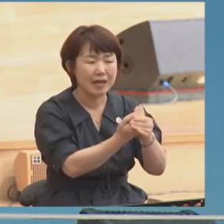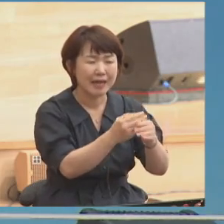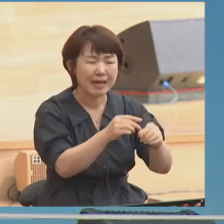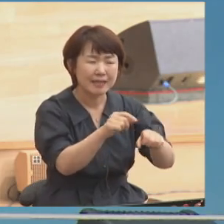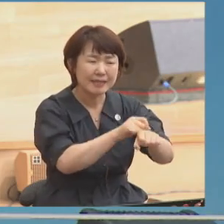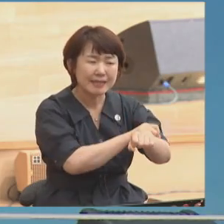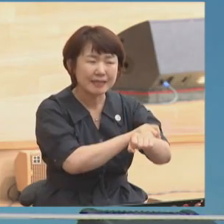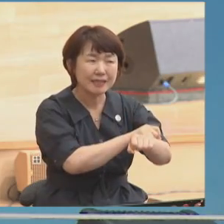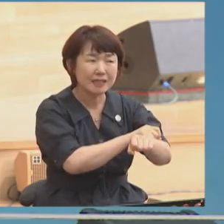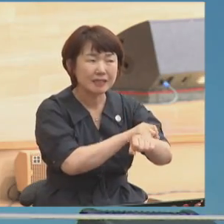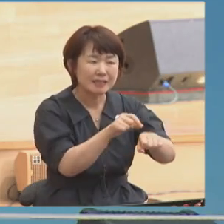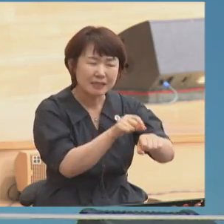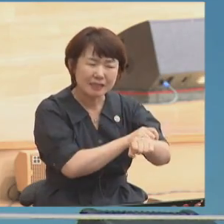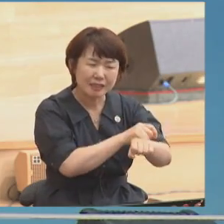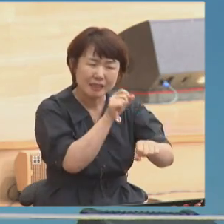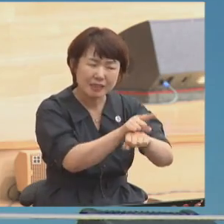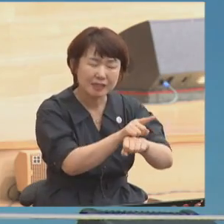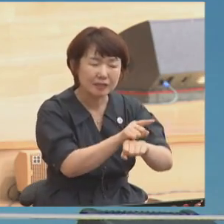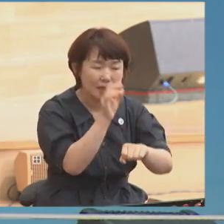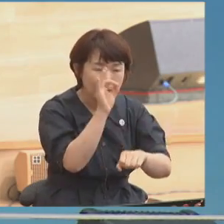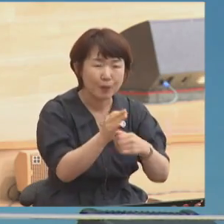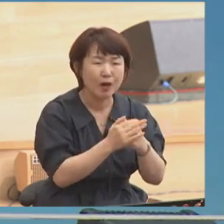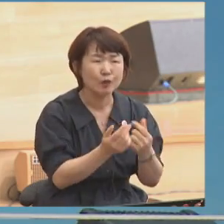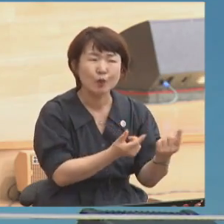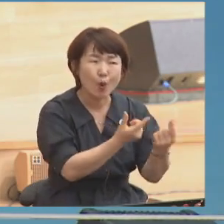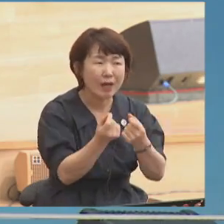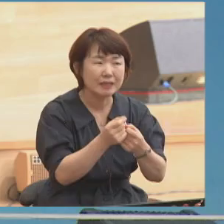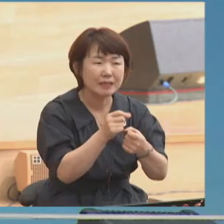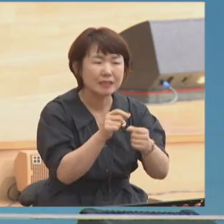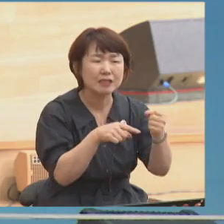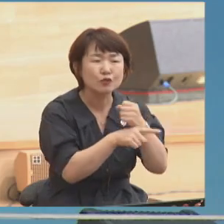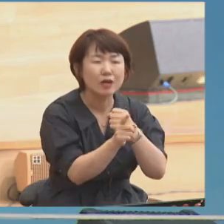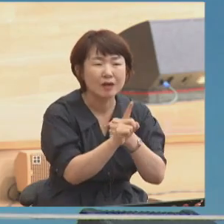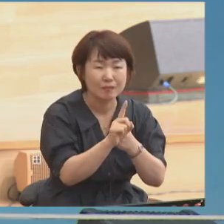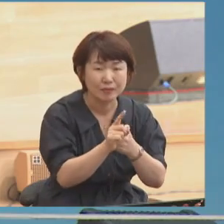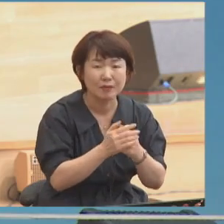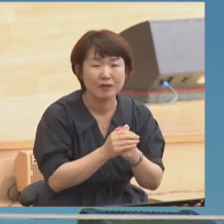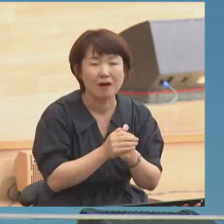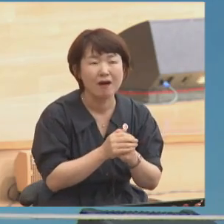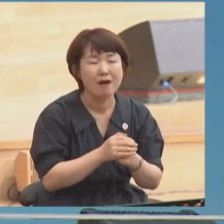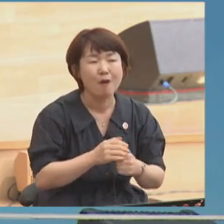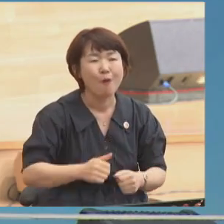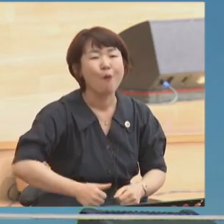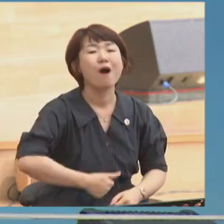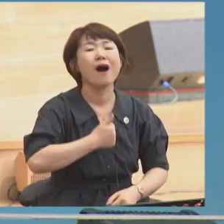특징이 뭔지 아십니까? 공통된 게 뭔지 아십니까? 홧김에.